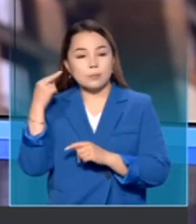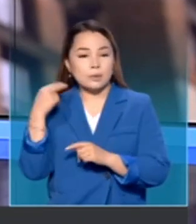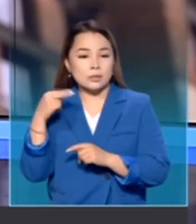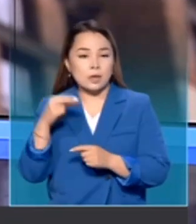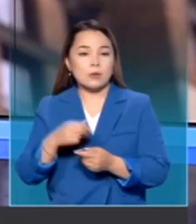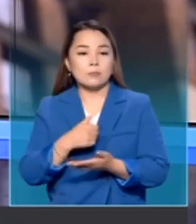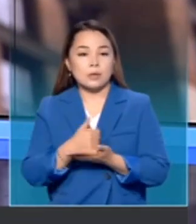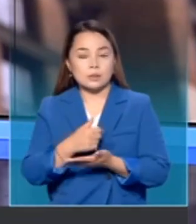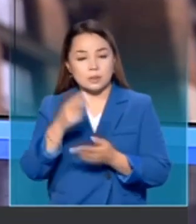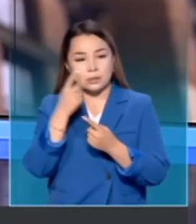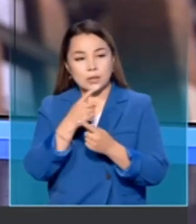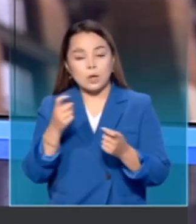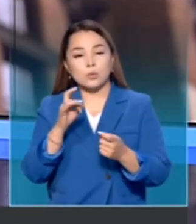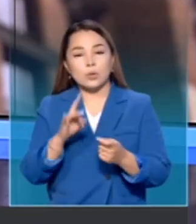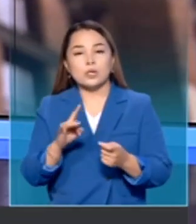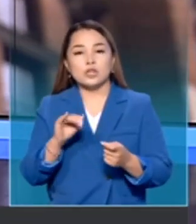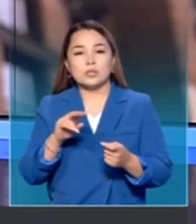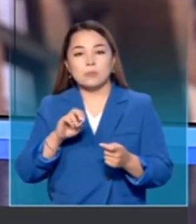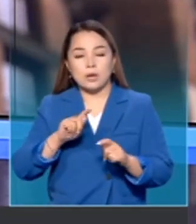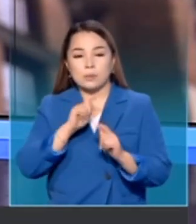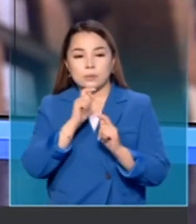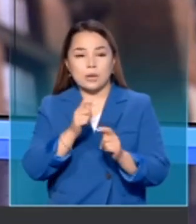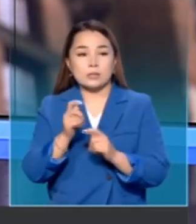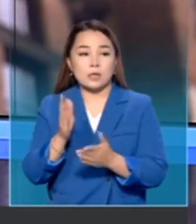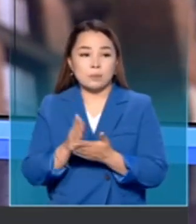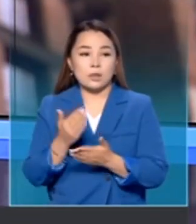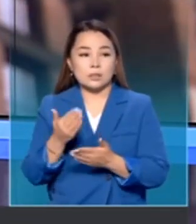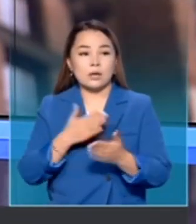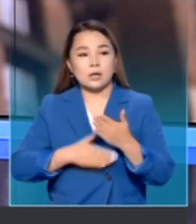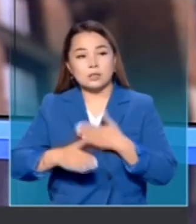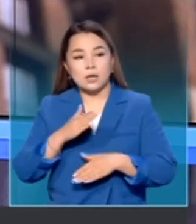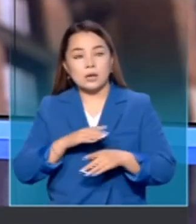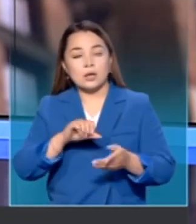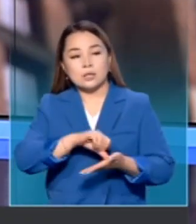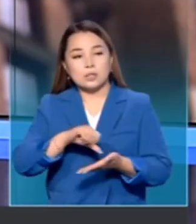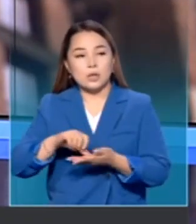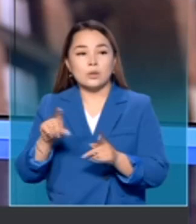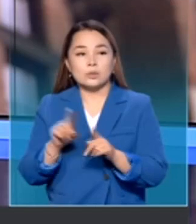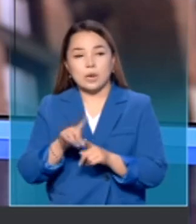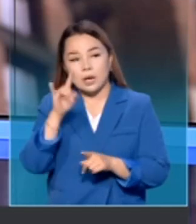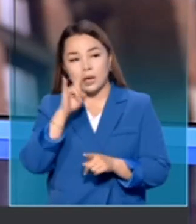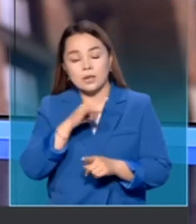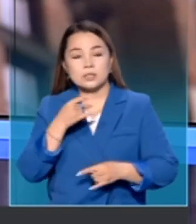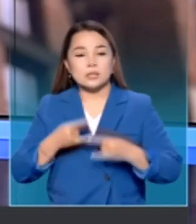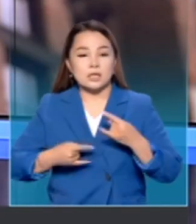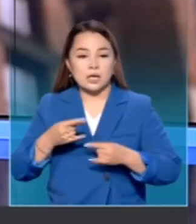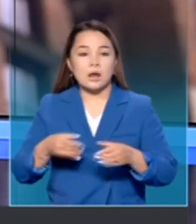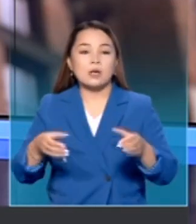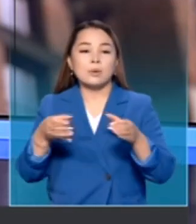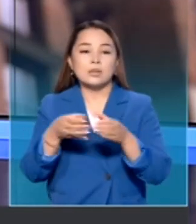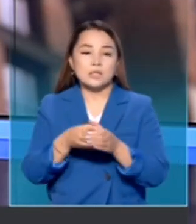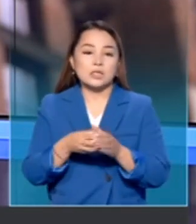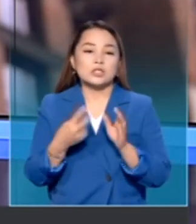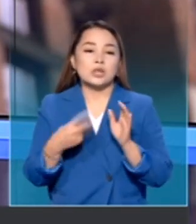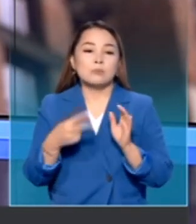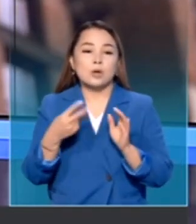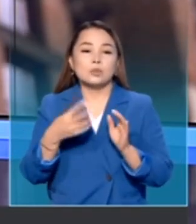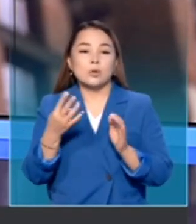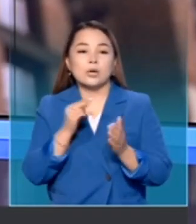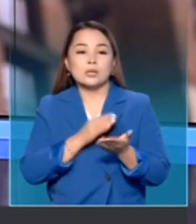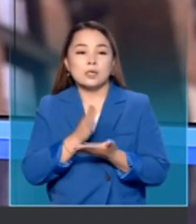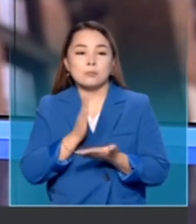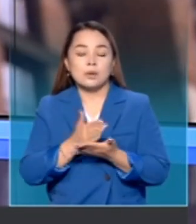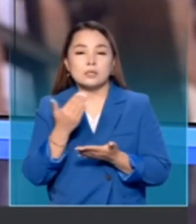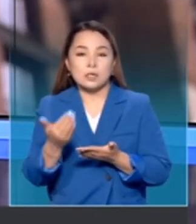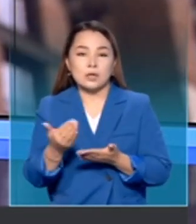президенттің баспасөз хатшысы Руслан Желдібай табыс етті. Қуанышқа бөлінгендер қатарында Қазақстан телерадио корпорациясының 24 қызметкері